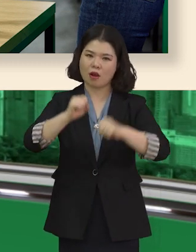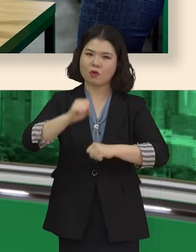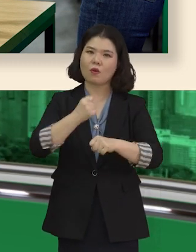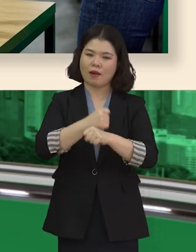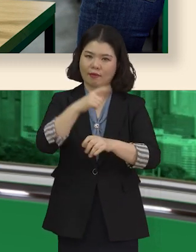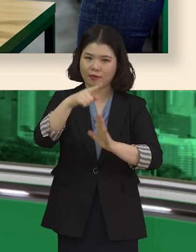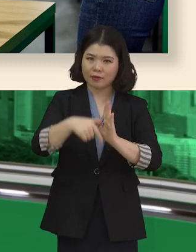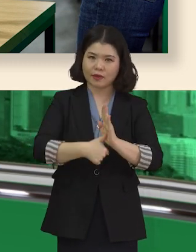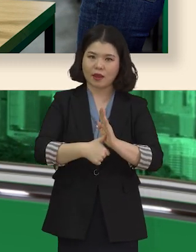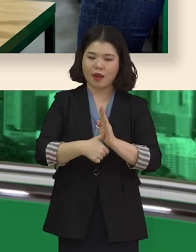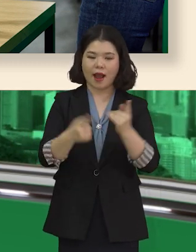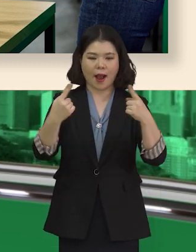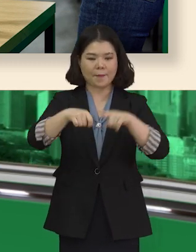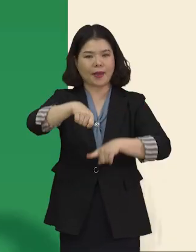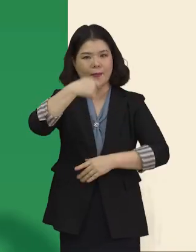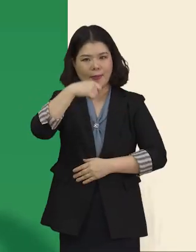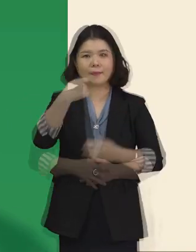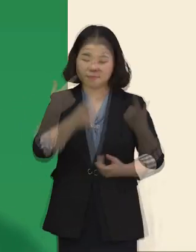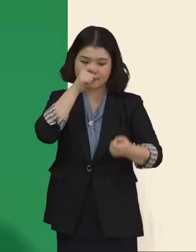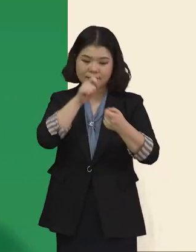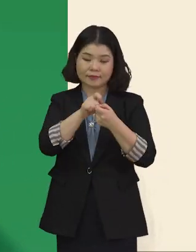이어지는 공동식사 같은